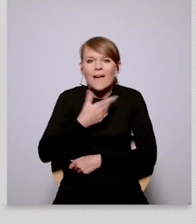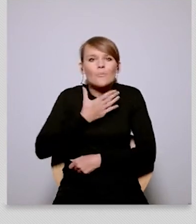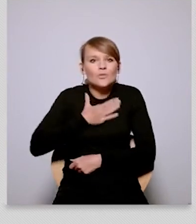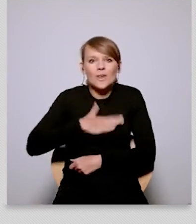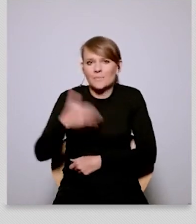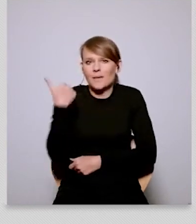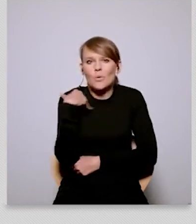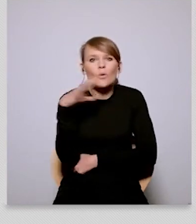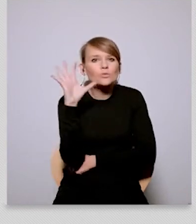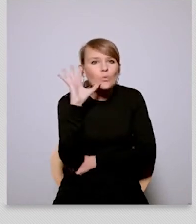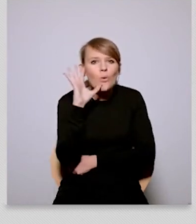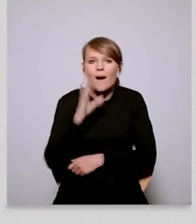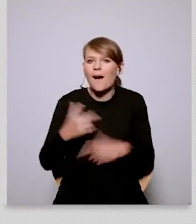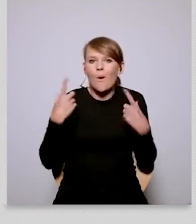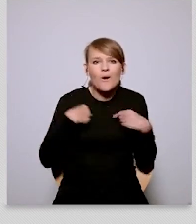wypowiedzi